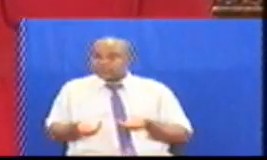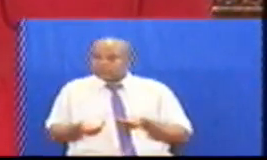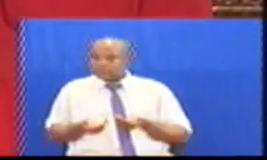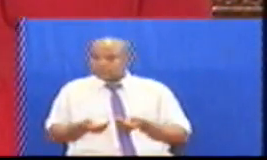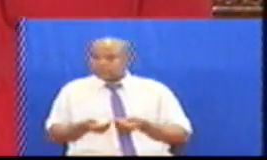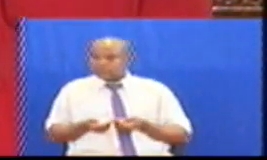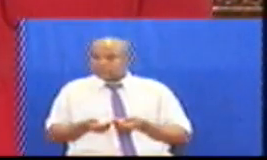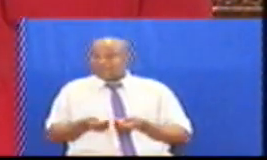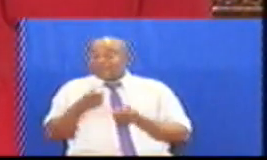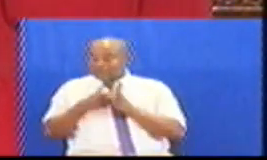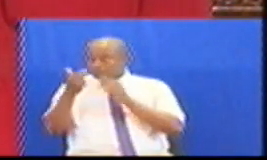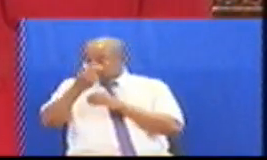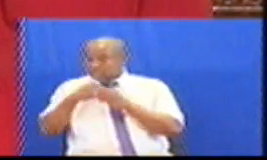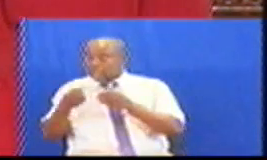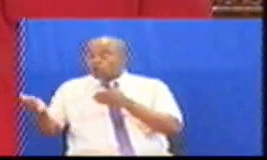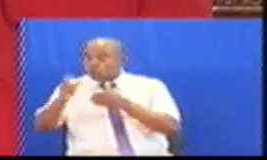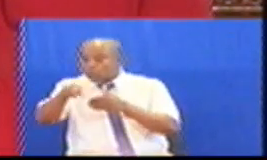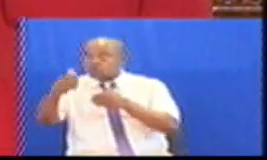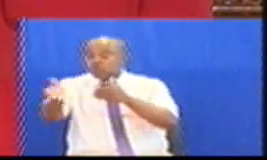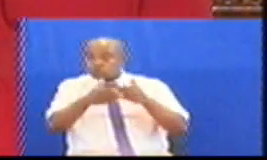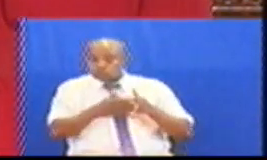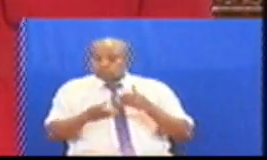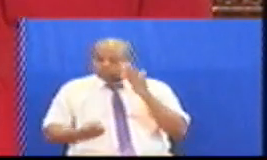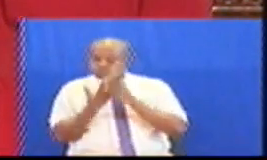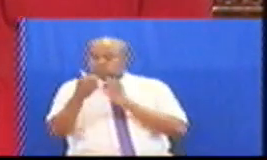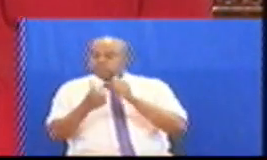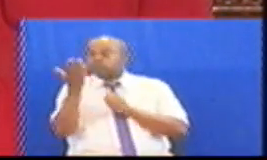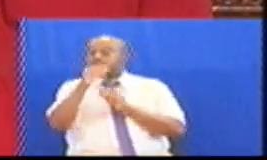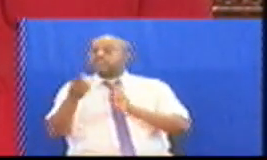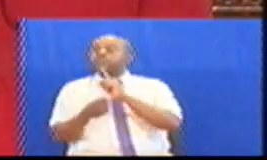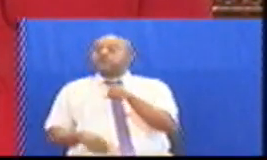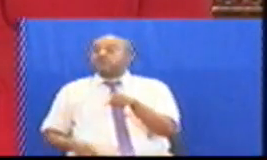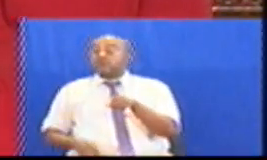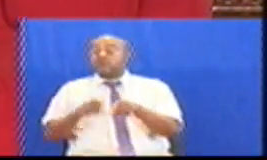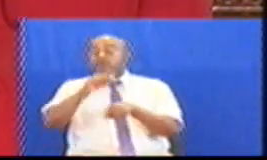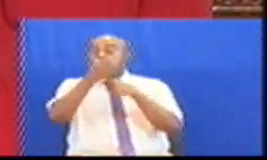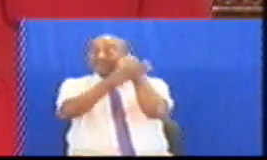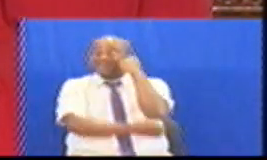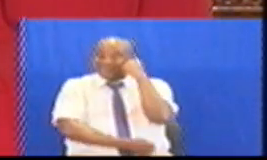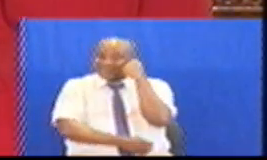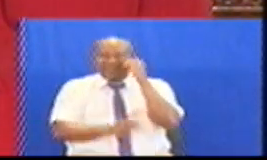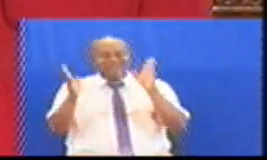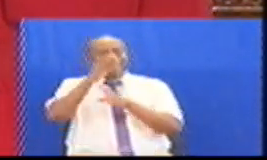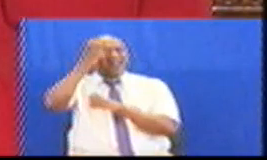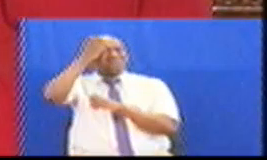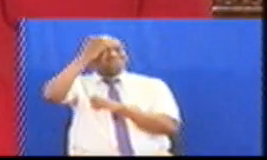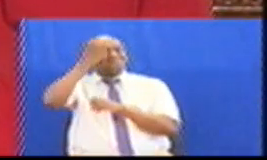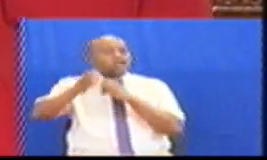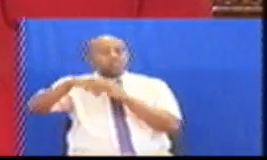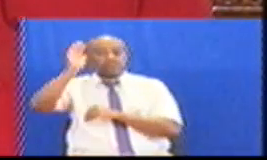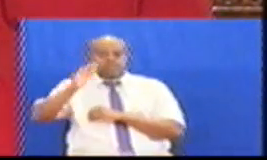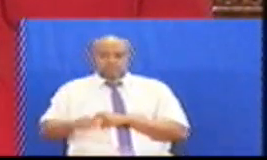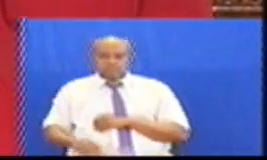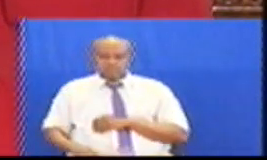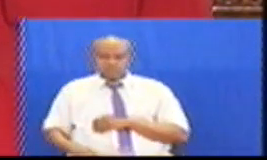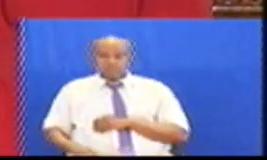letu tunge lockdown, leo tungekuwa na tatizo jingine kubwa zaidi ambalo ni la umaskini, hali ingekuwa mbaya zaidi. So